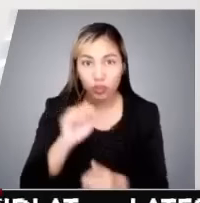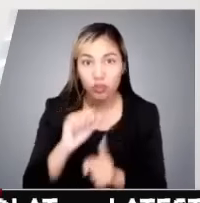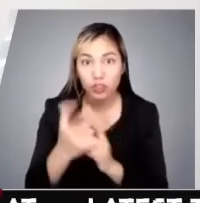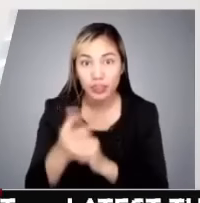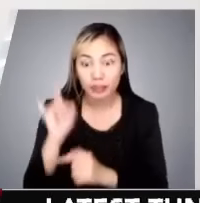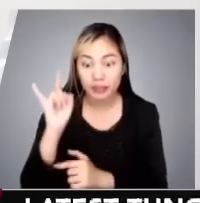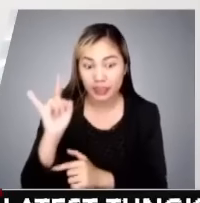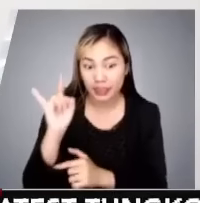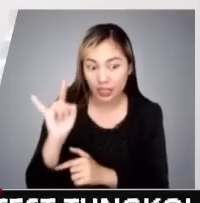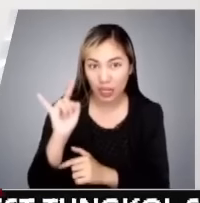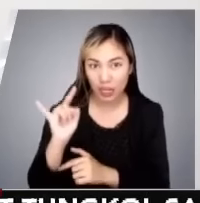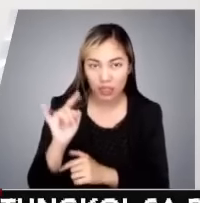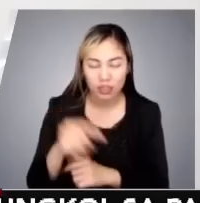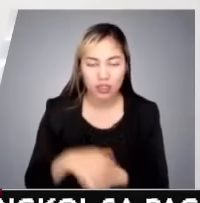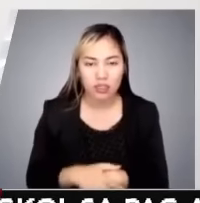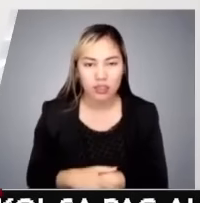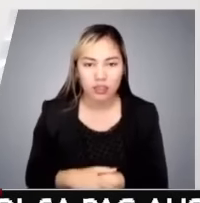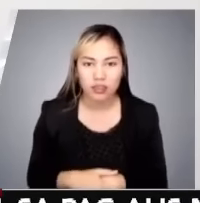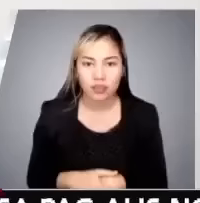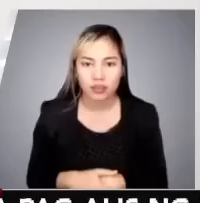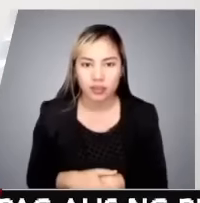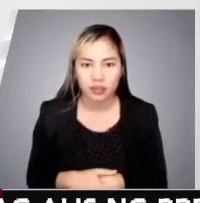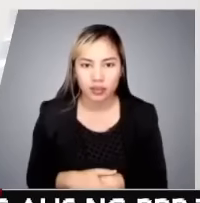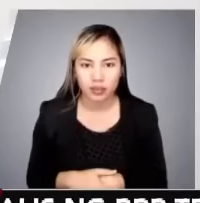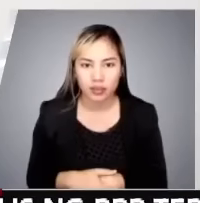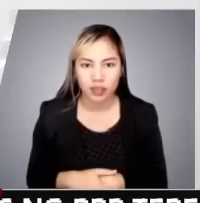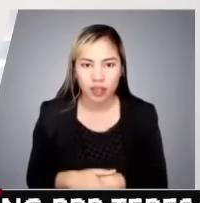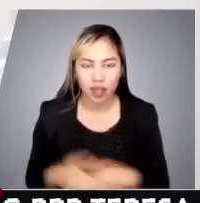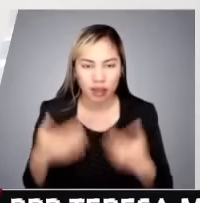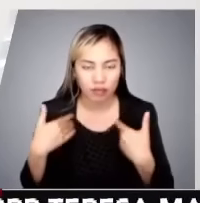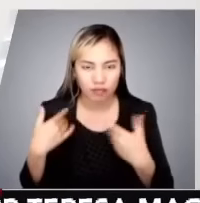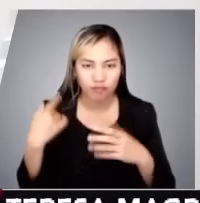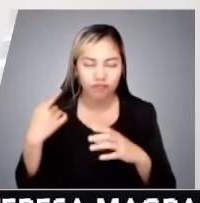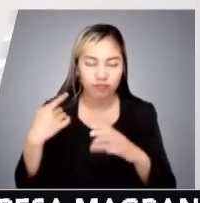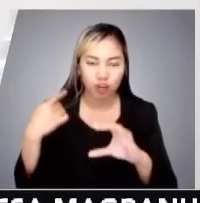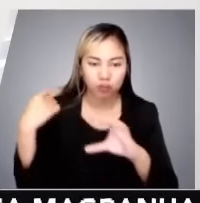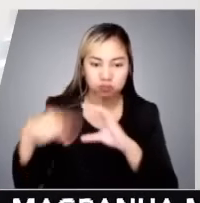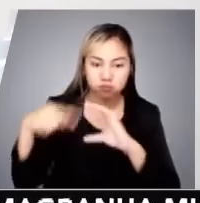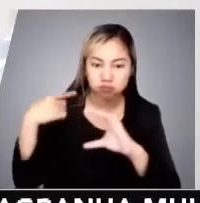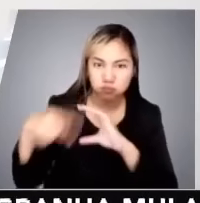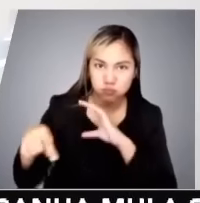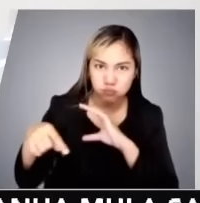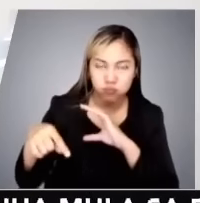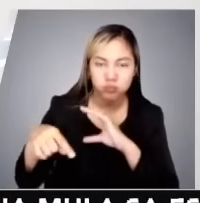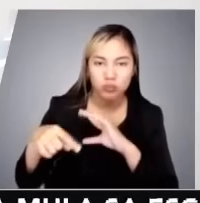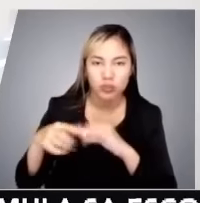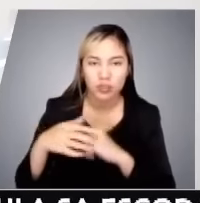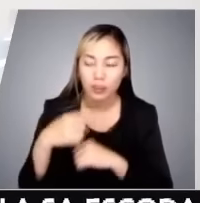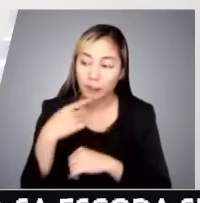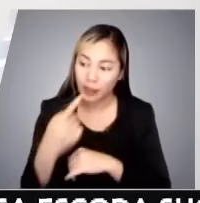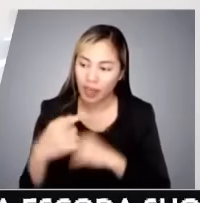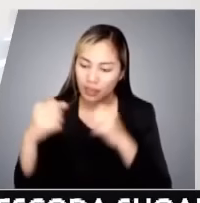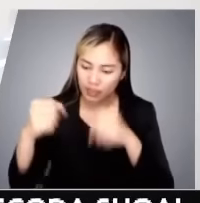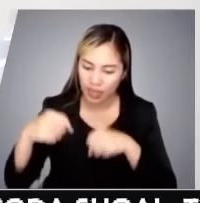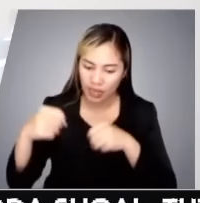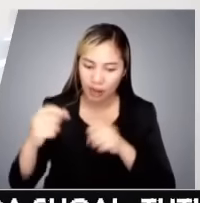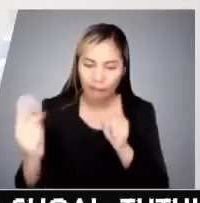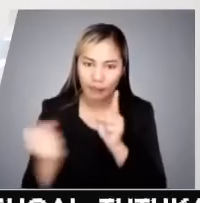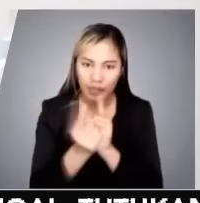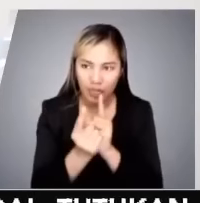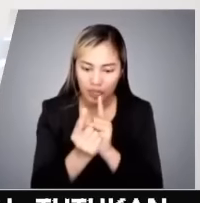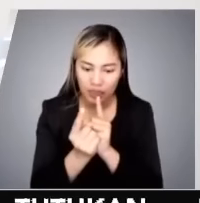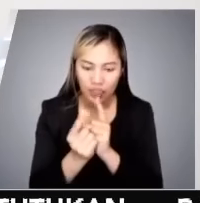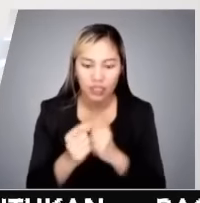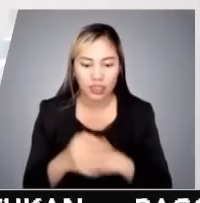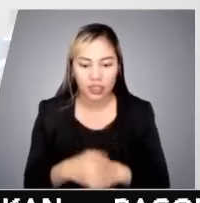through ano sa computer social media na makikita sila and then na-meet nila